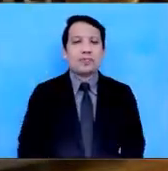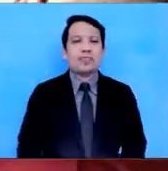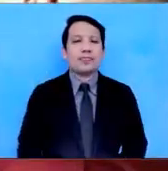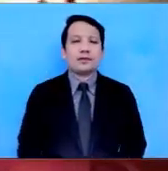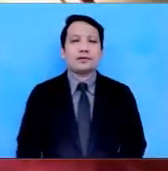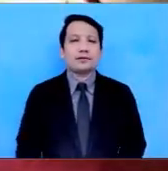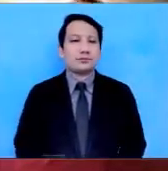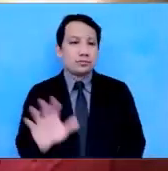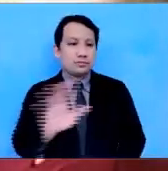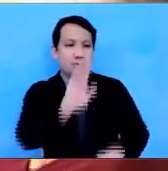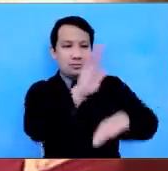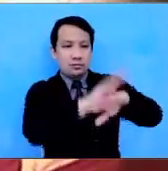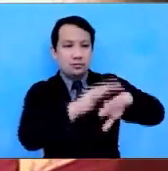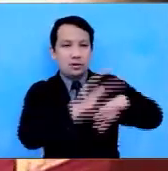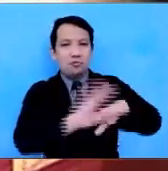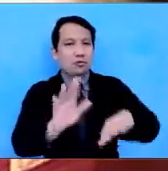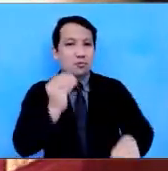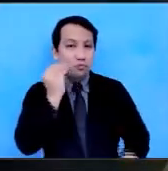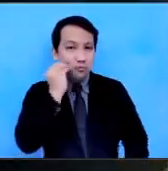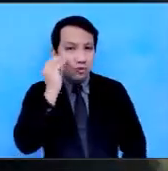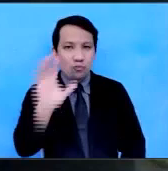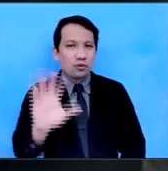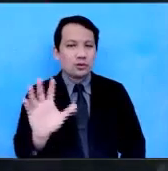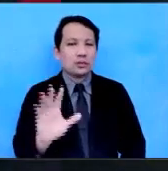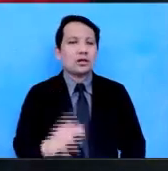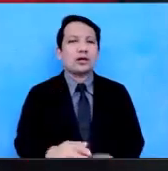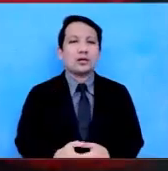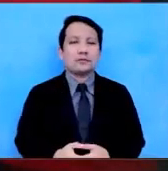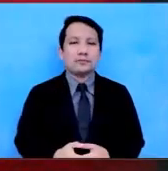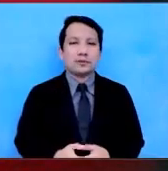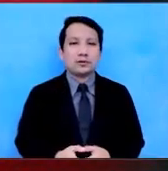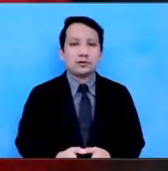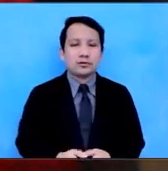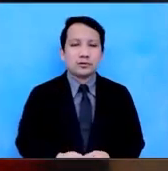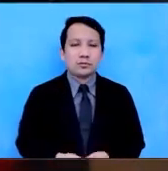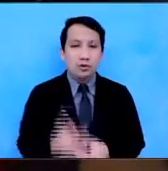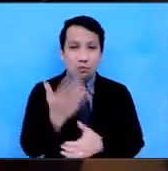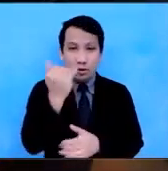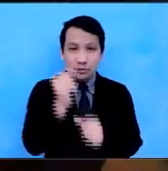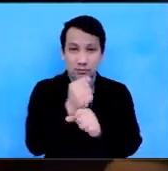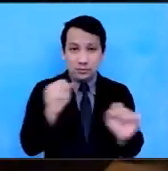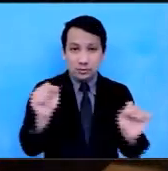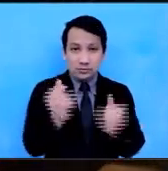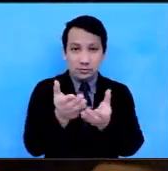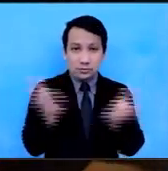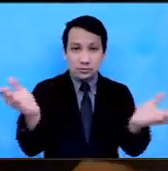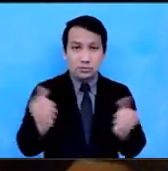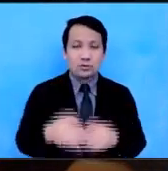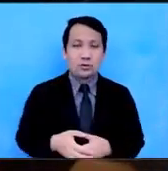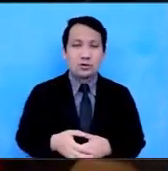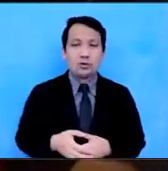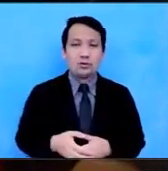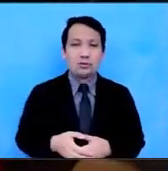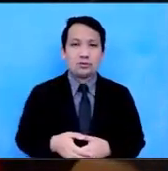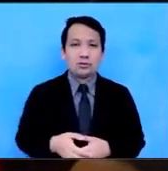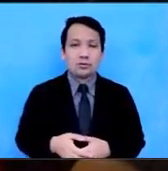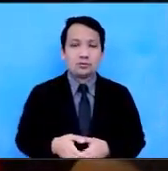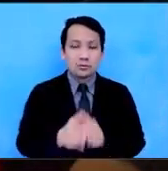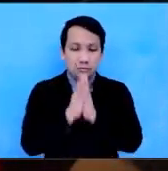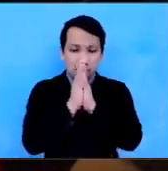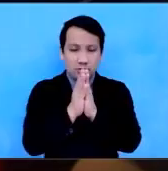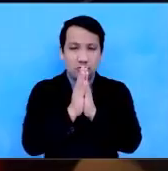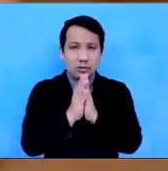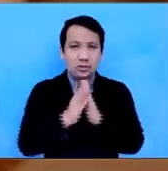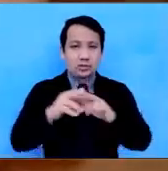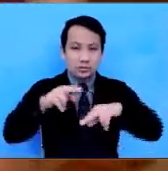po muna nga halik, mga kapatid ha, para rin sa kaligtasan natin yan. Yo, ang pagdarasalo natin, sa kukuha na lang